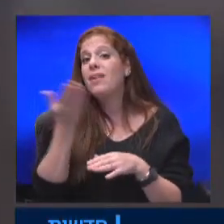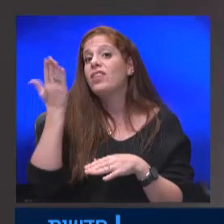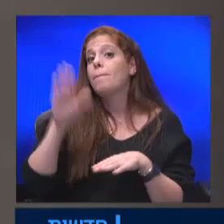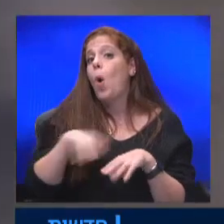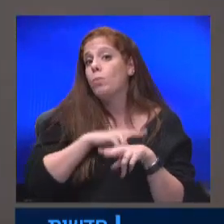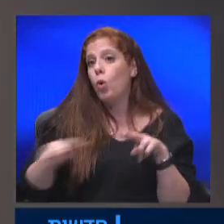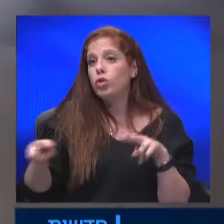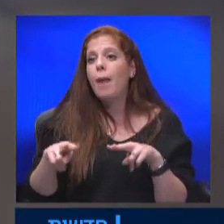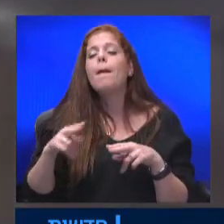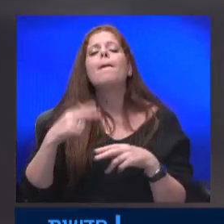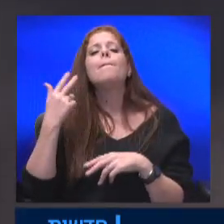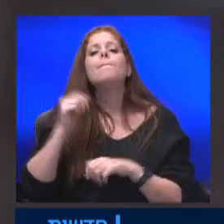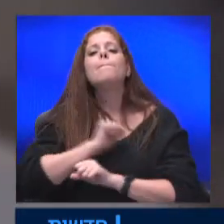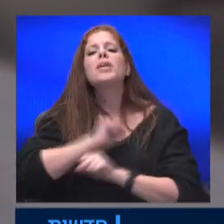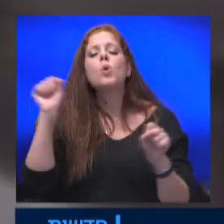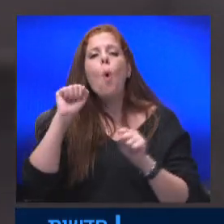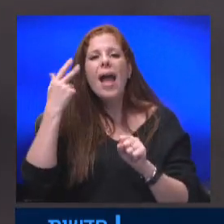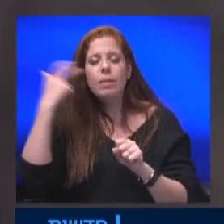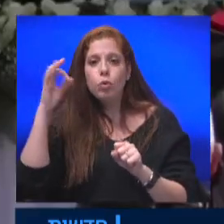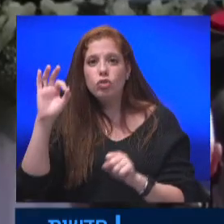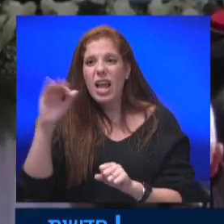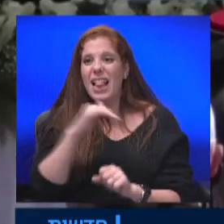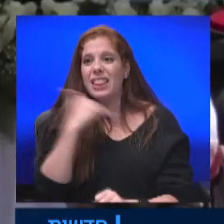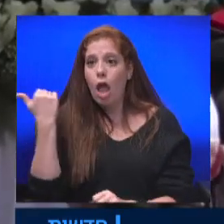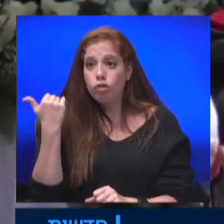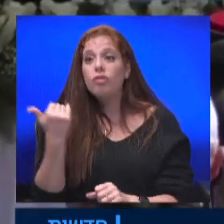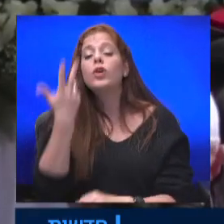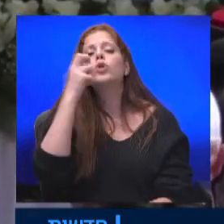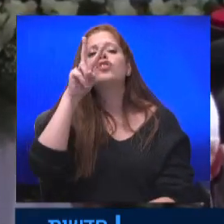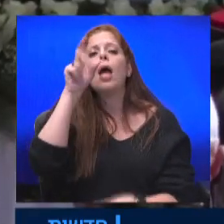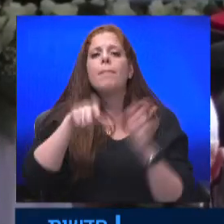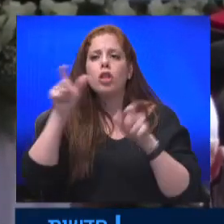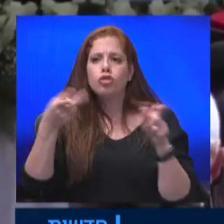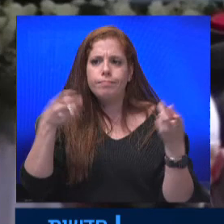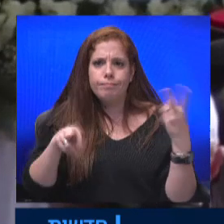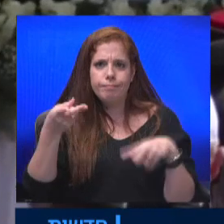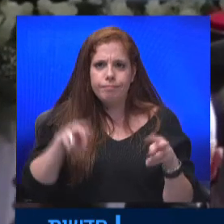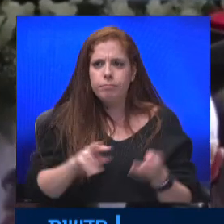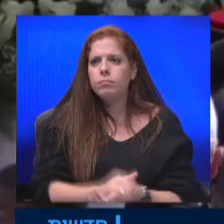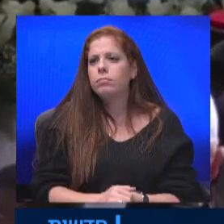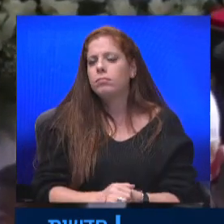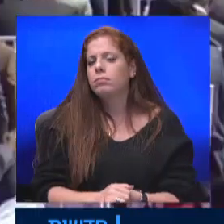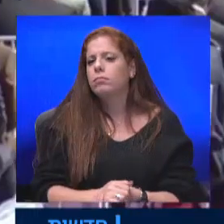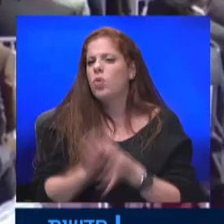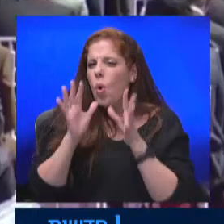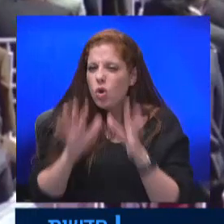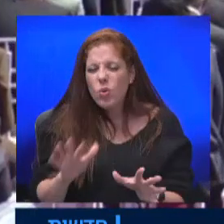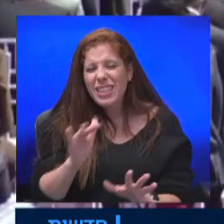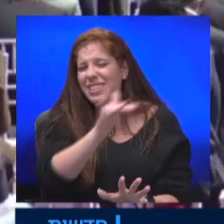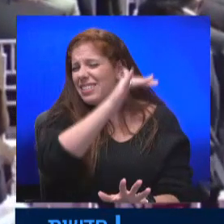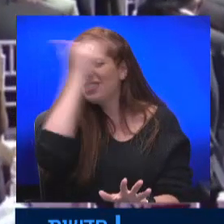את בגדד וגבה את חייהם של 32 בני אדם. פוסטיליטה, אסטרמיזמו,